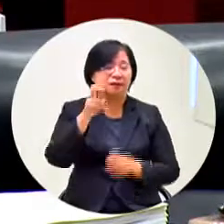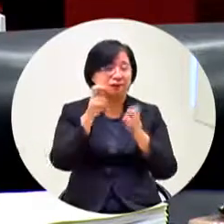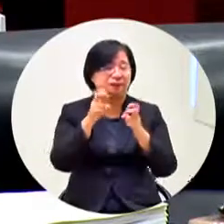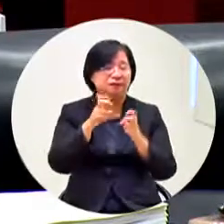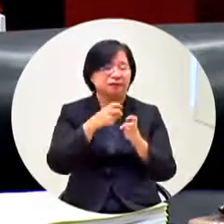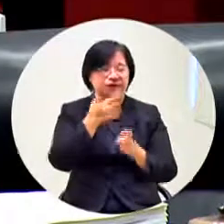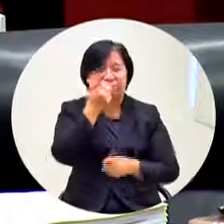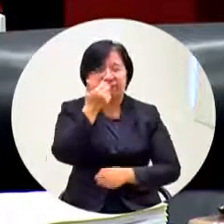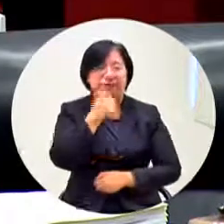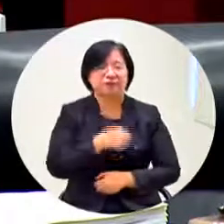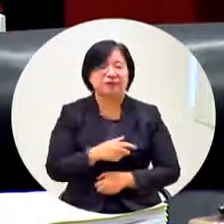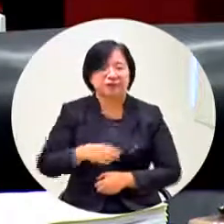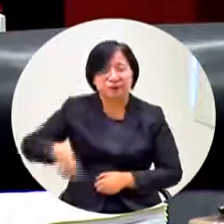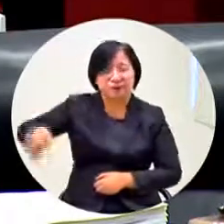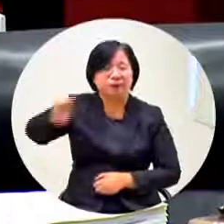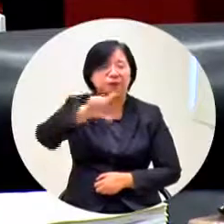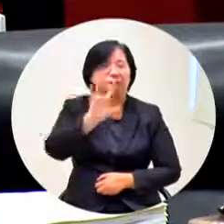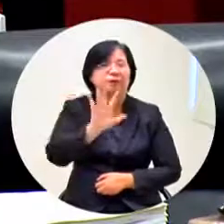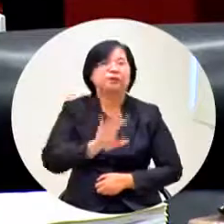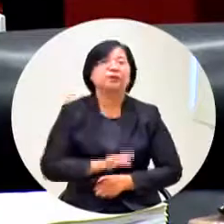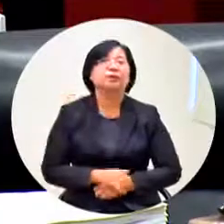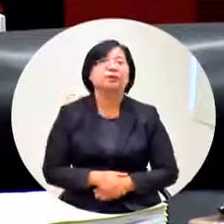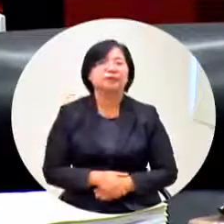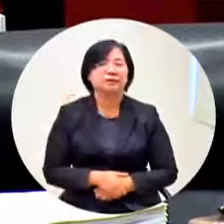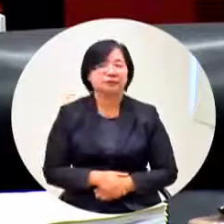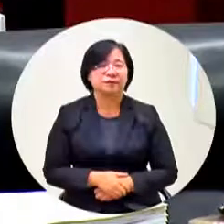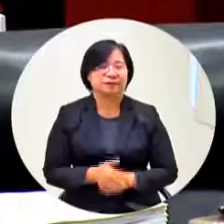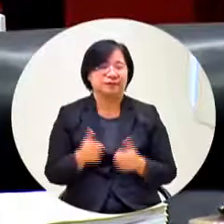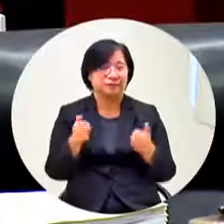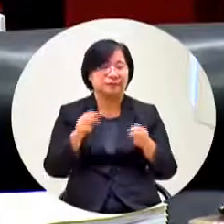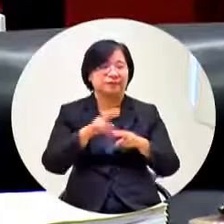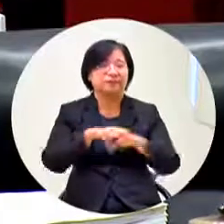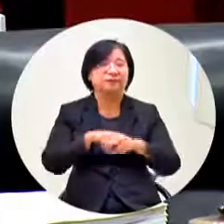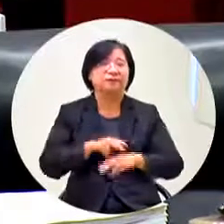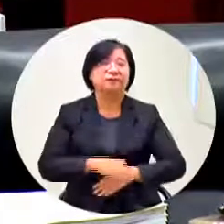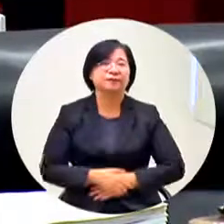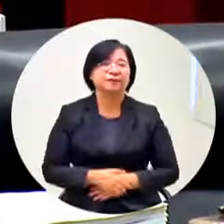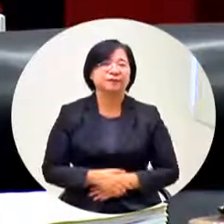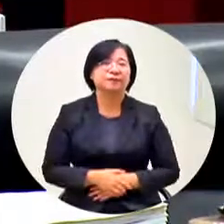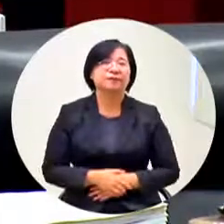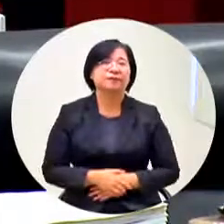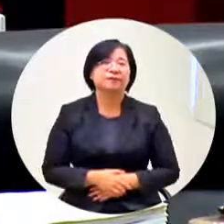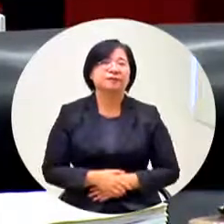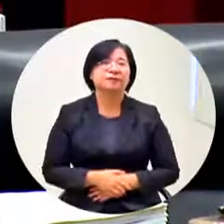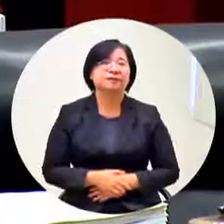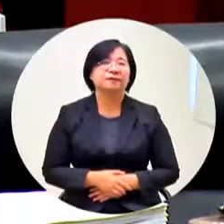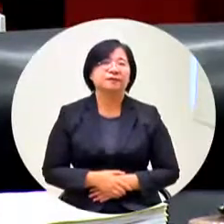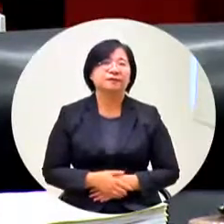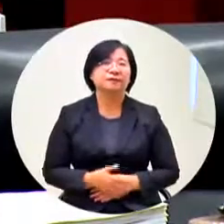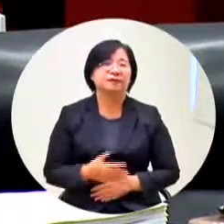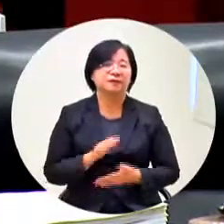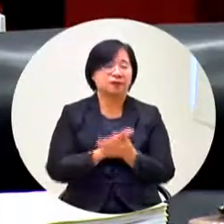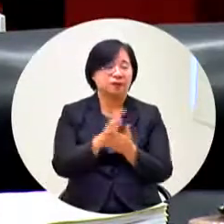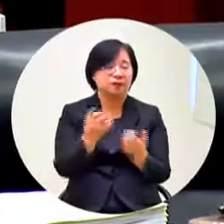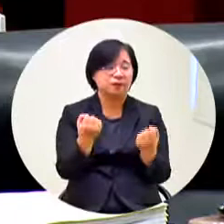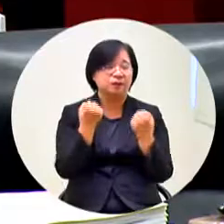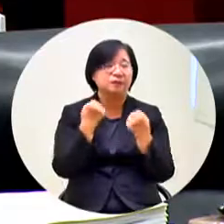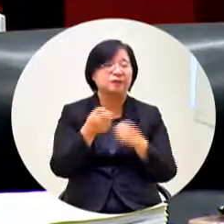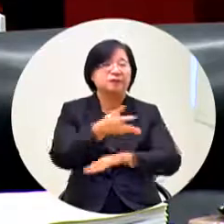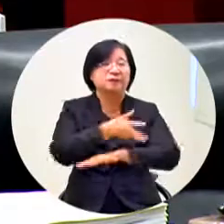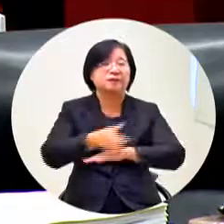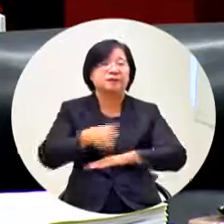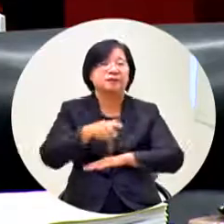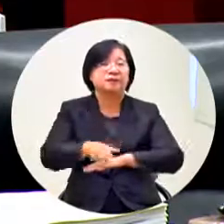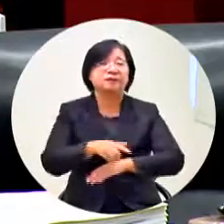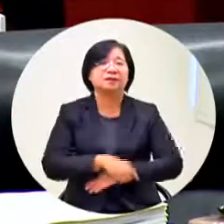不要绕一大圈。好，谢谢，请坐。那我想后进溪的水岸的那个油气环境